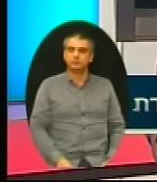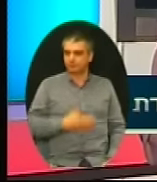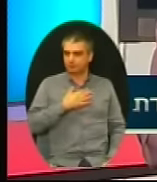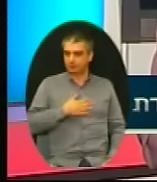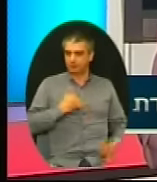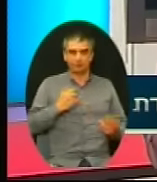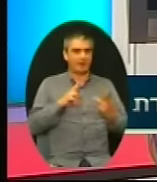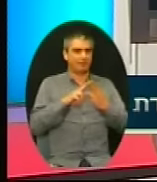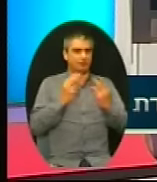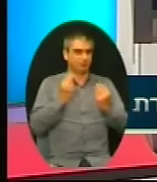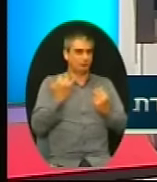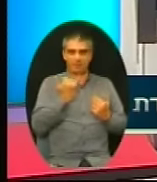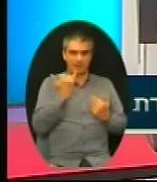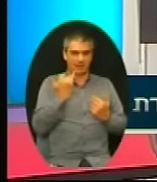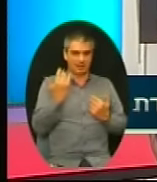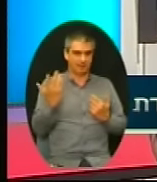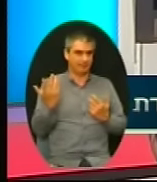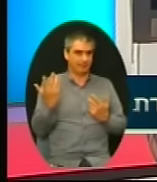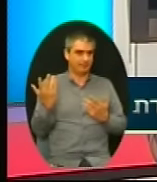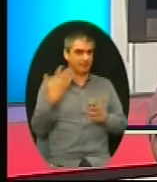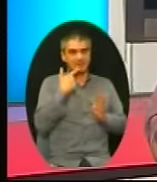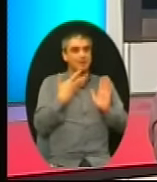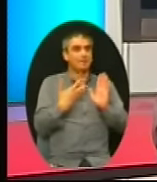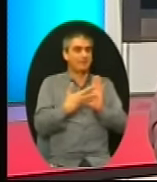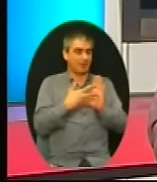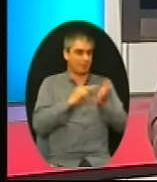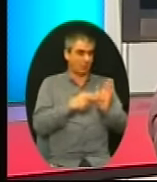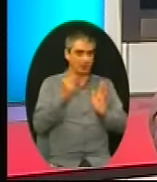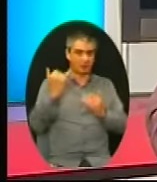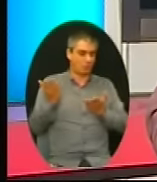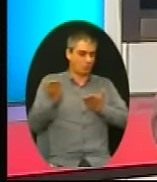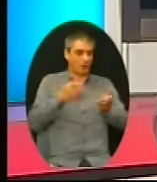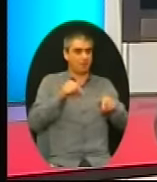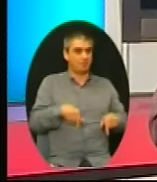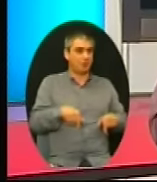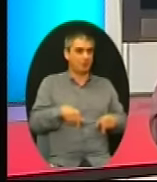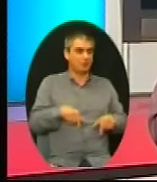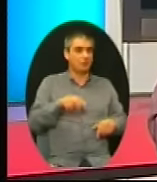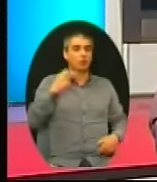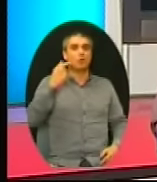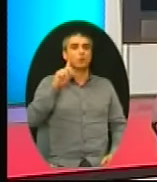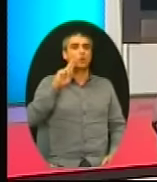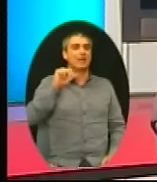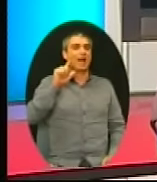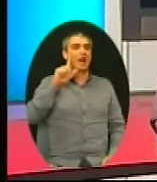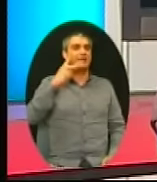לפגוש עכשיו מישהו שבדרך כלל מבקר את המערכת הפוליטית. היום הוא היה אורח כאן במשכן, גורי אלפי, שלום